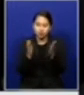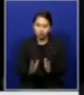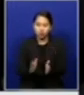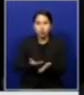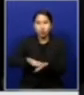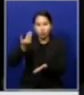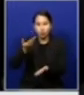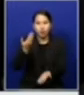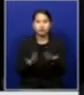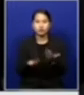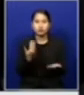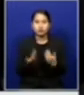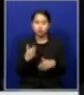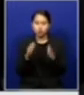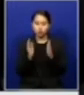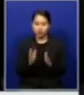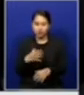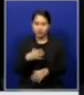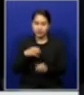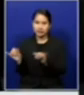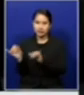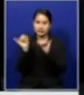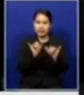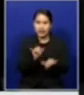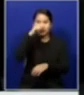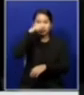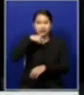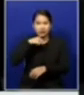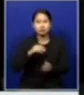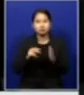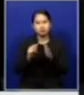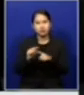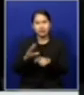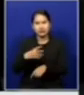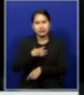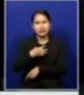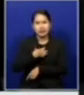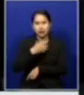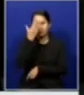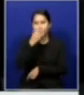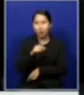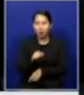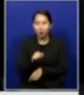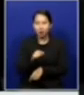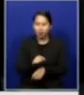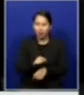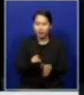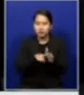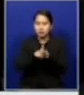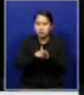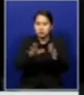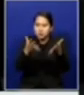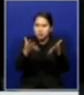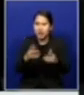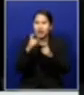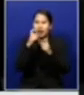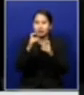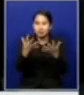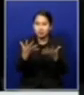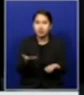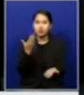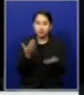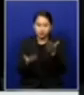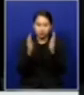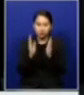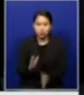ากจะที่มาตั้งหลักแหล่งในบ้านเราก็อยากจะเข้ามาเพราะเข้ามาแล้วปลอดภัย หรือว่าคนที่เจ็บป่วยจะเข้ามารับการรัก